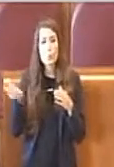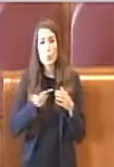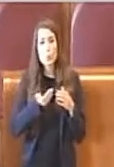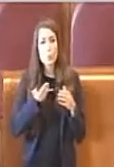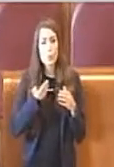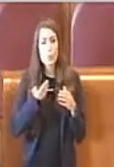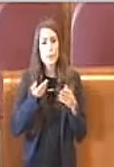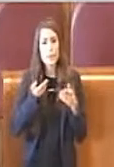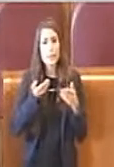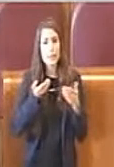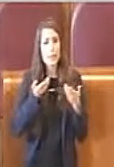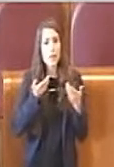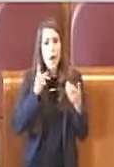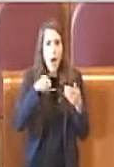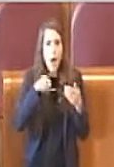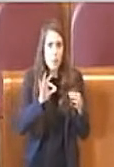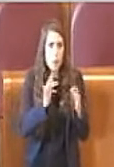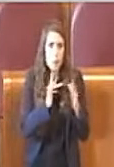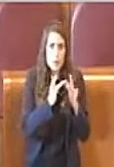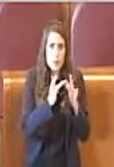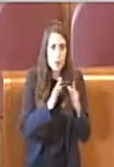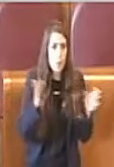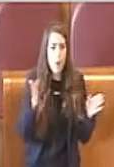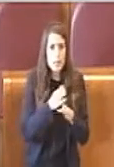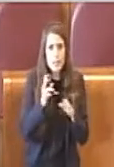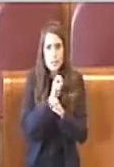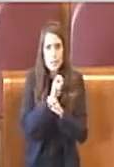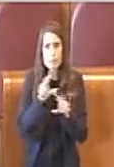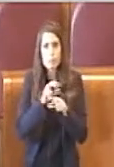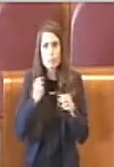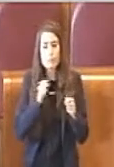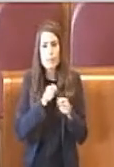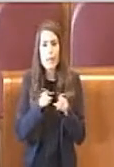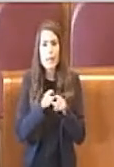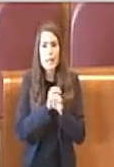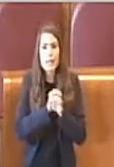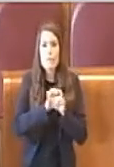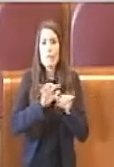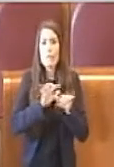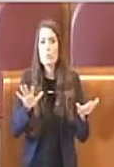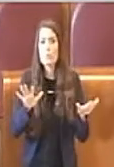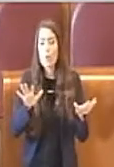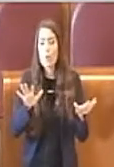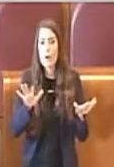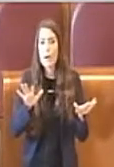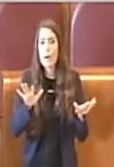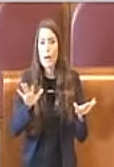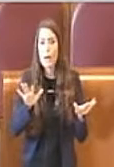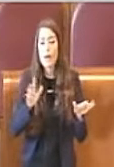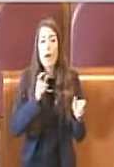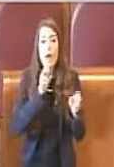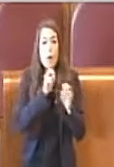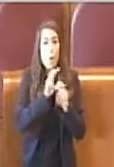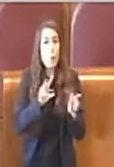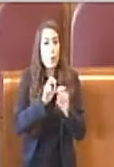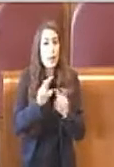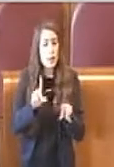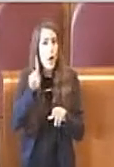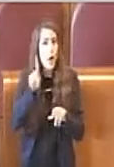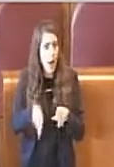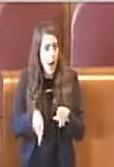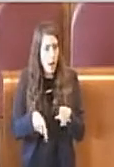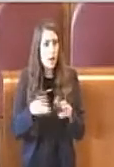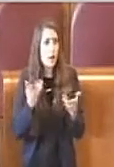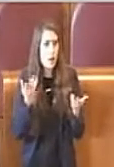Roma Capitale, quindi compreso il sito, per dare diffusione e quindi comunicazione anche